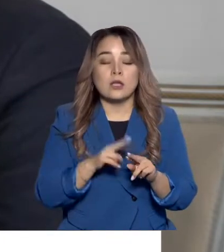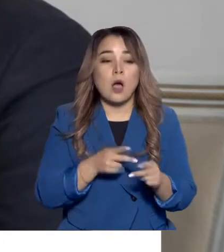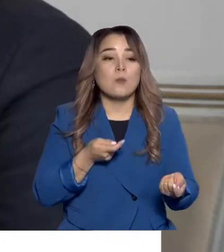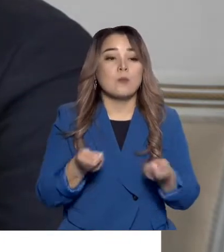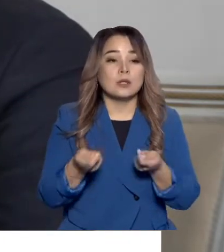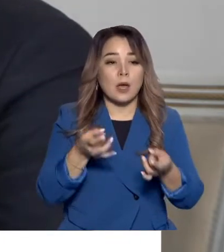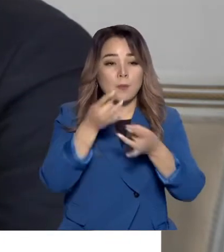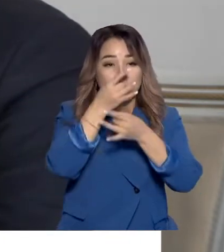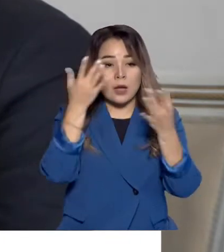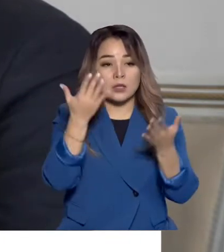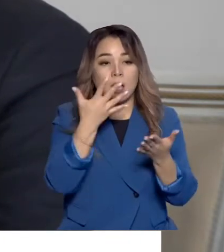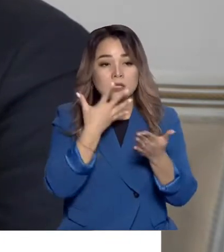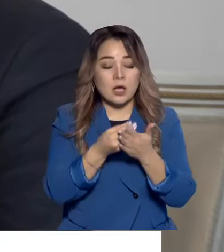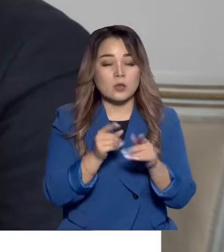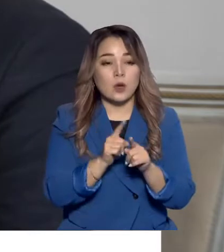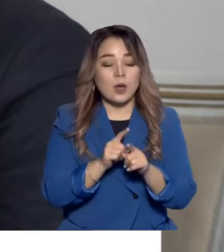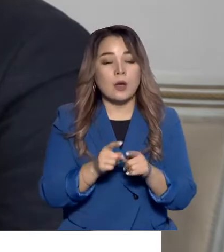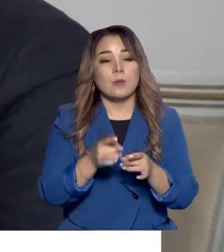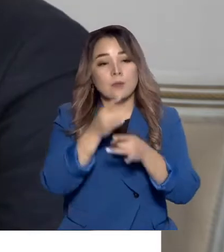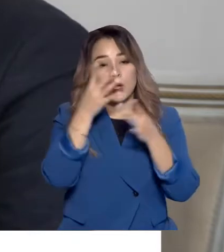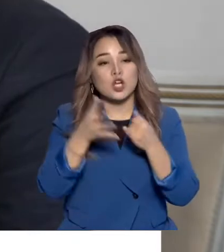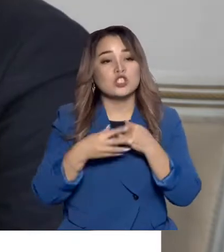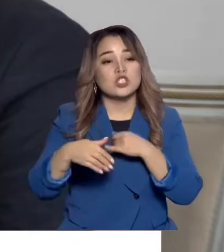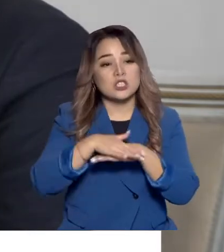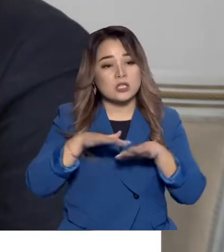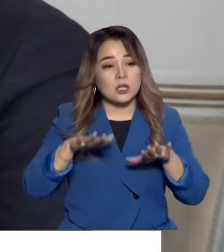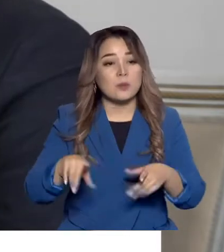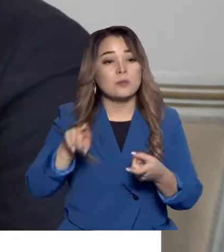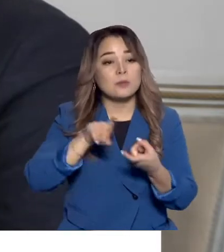Basarmasının osında jañağı mädeni jerler boyunca